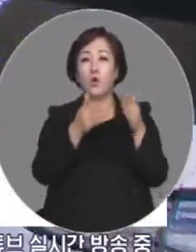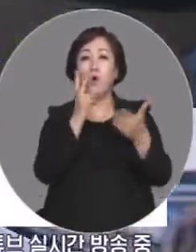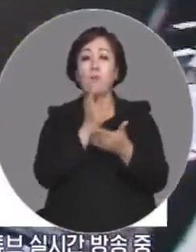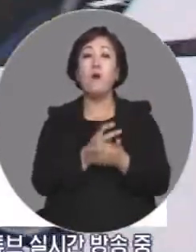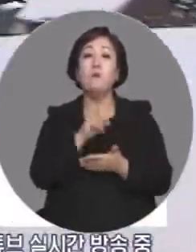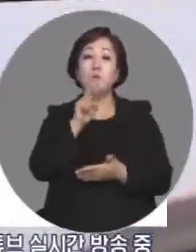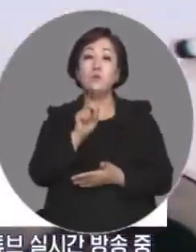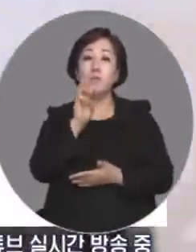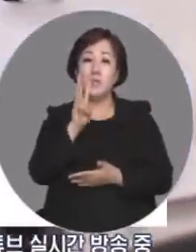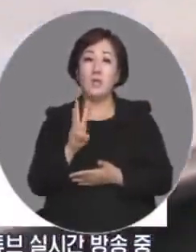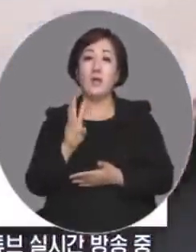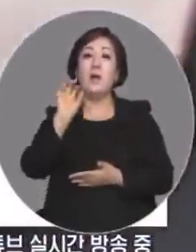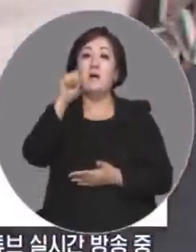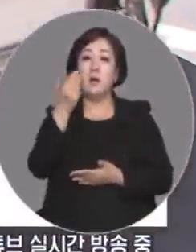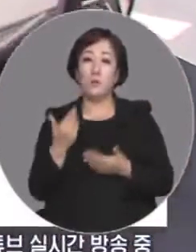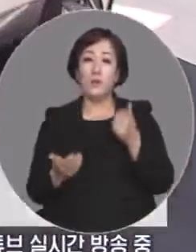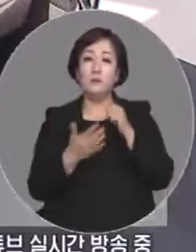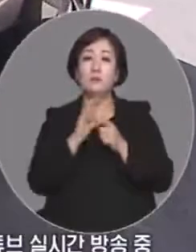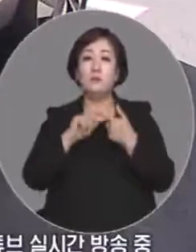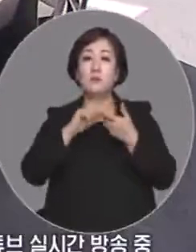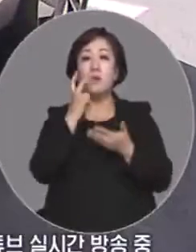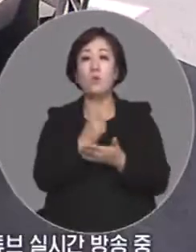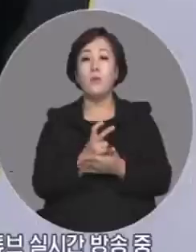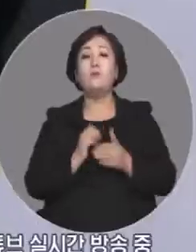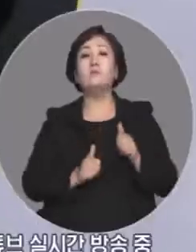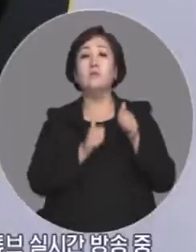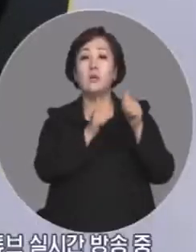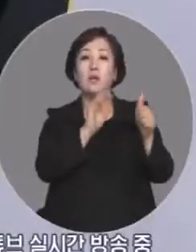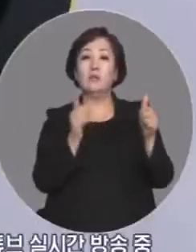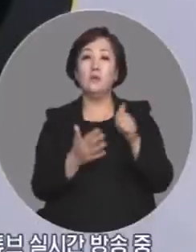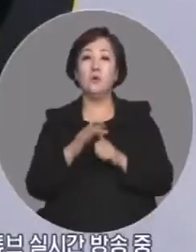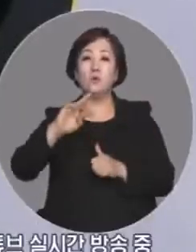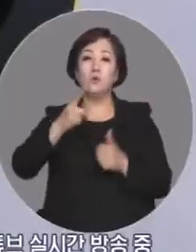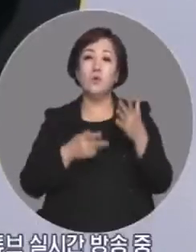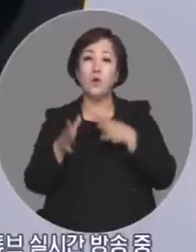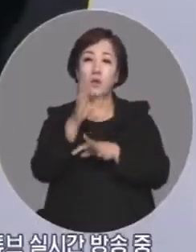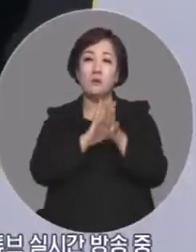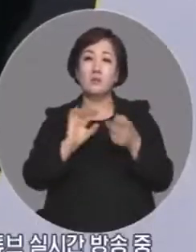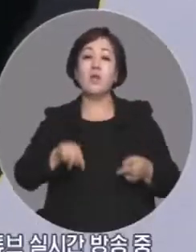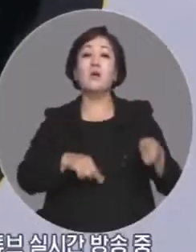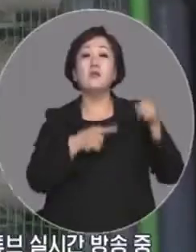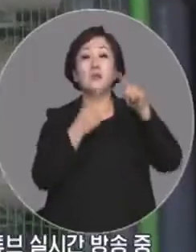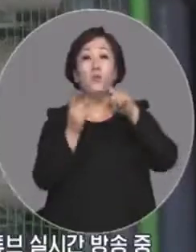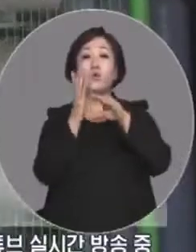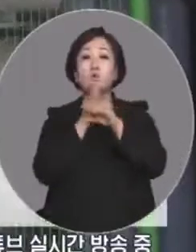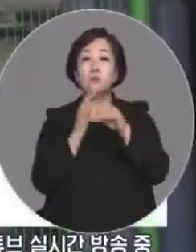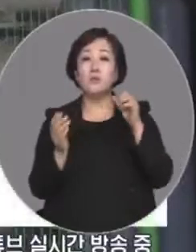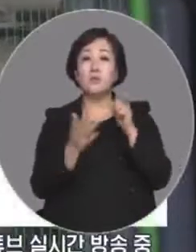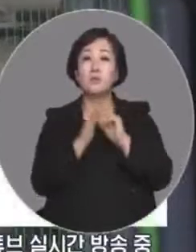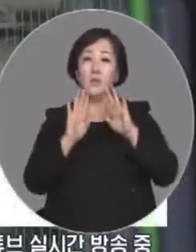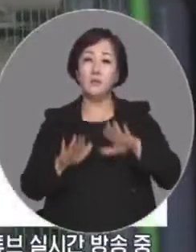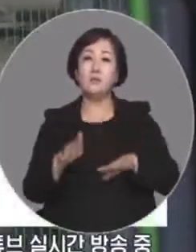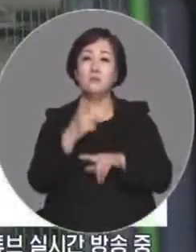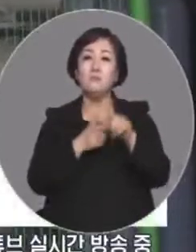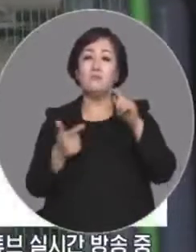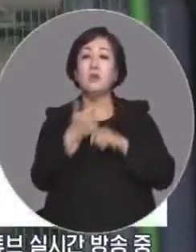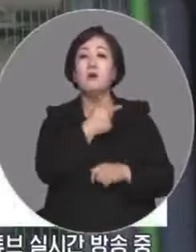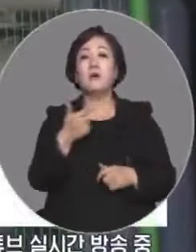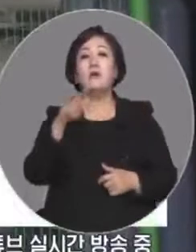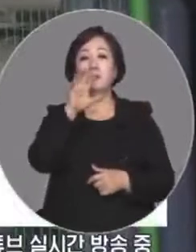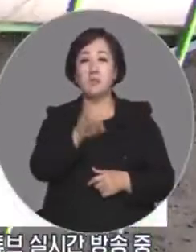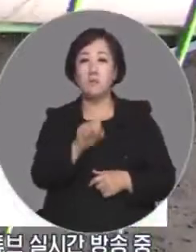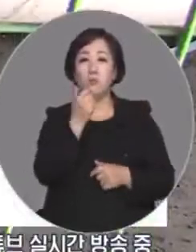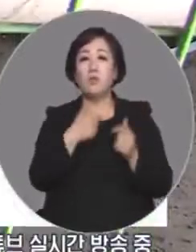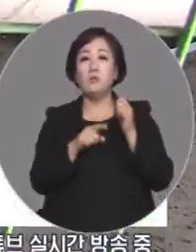무려 23개의 인허가 규제를 받아야 합니다. 수소 경제가 태동하기 시작한 지금 시장 선점을 위해서는